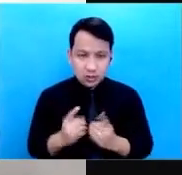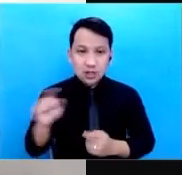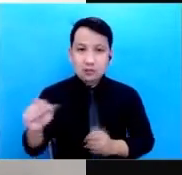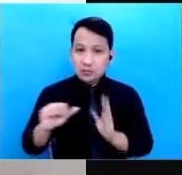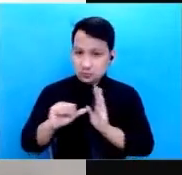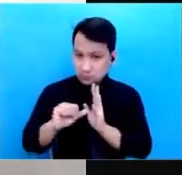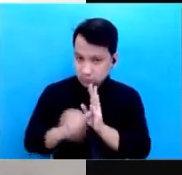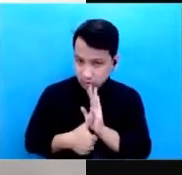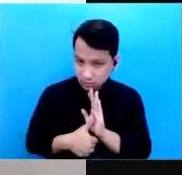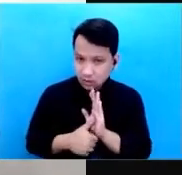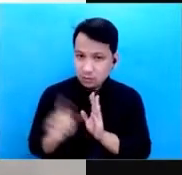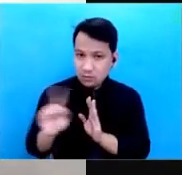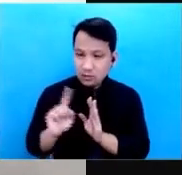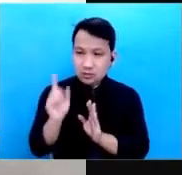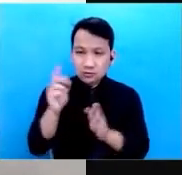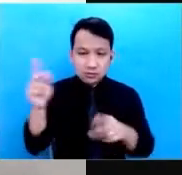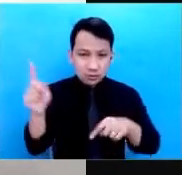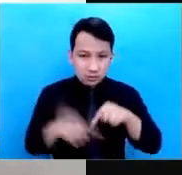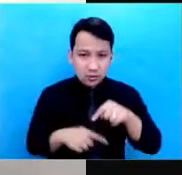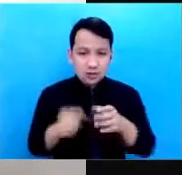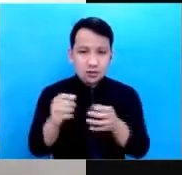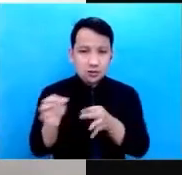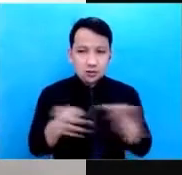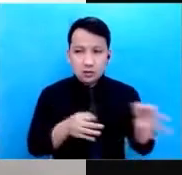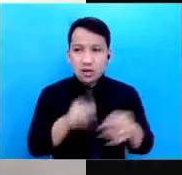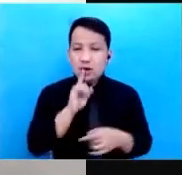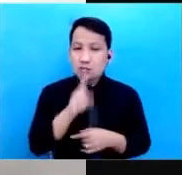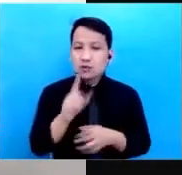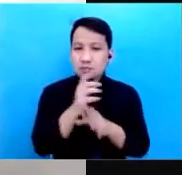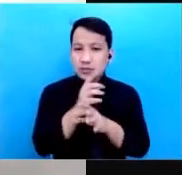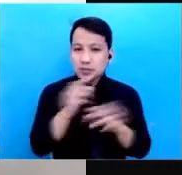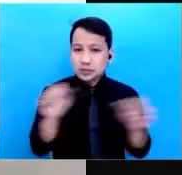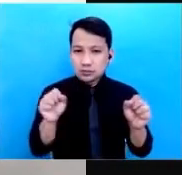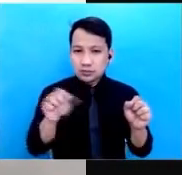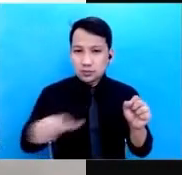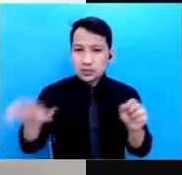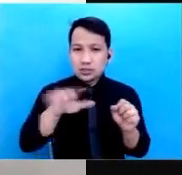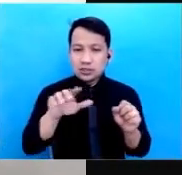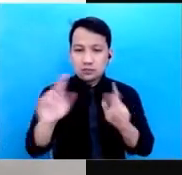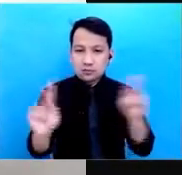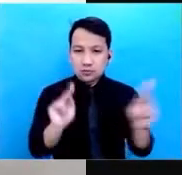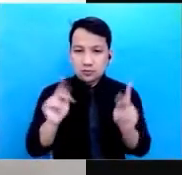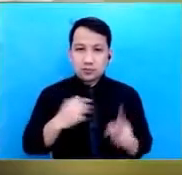ay hindi para makapagparusa, kundi para ma-ensure nga ang safety ng publiko.